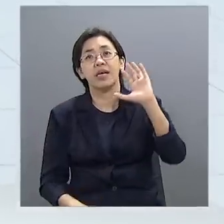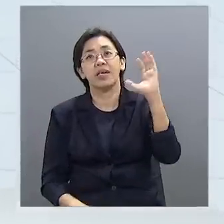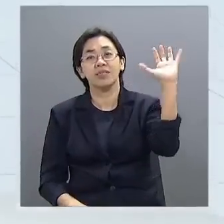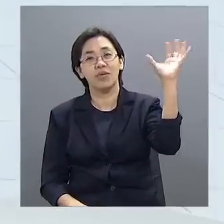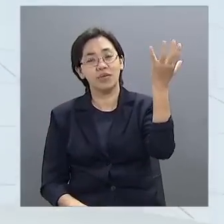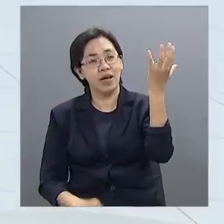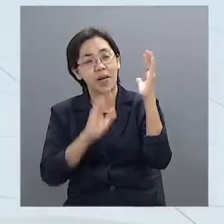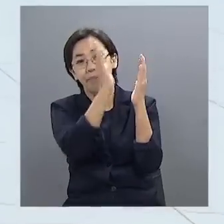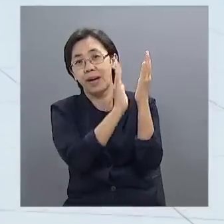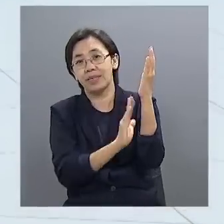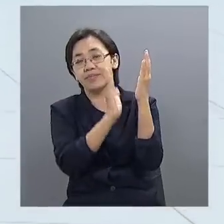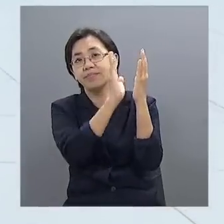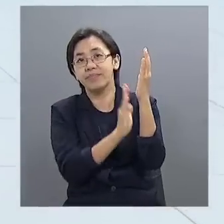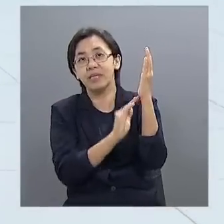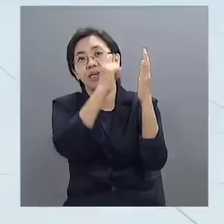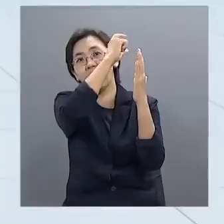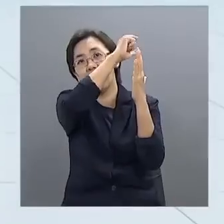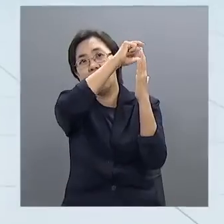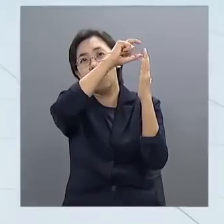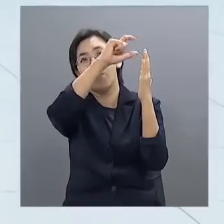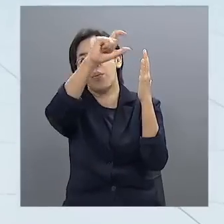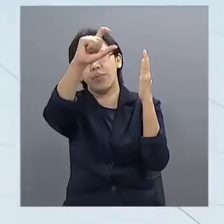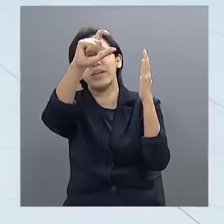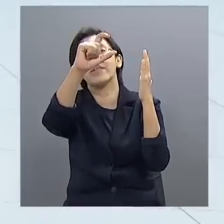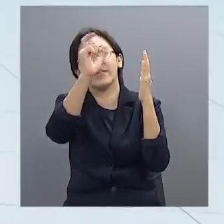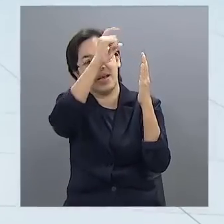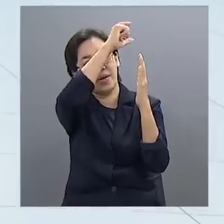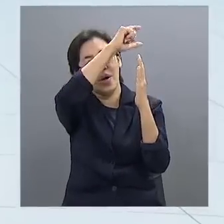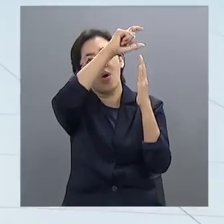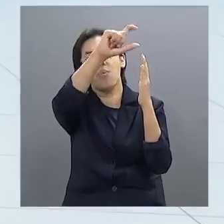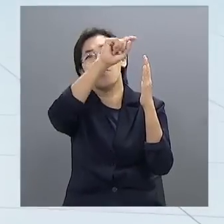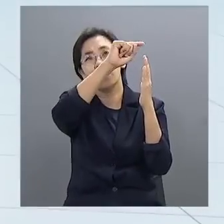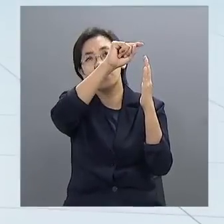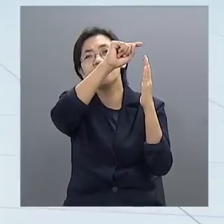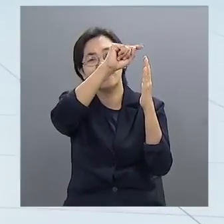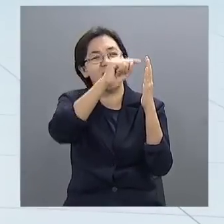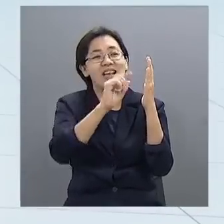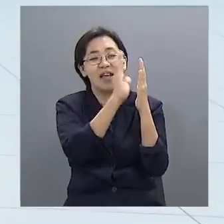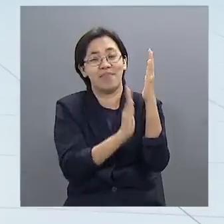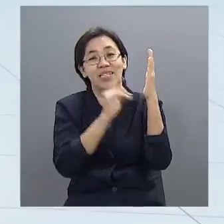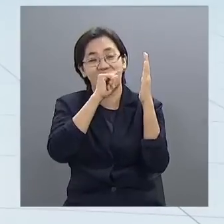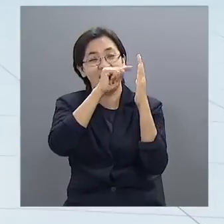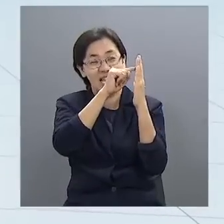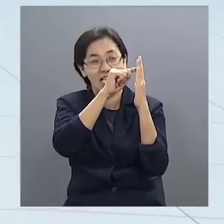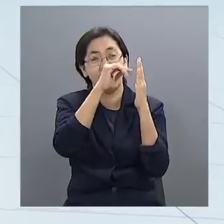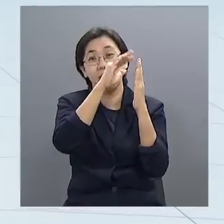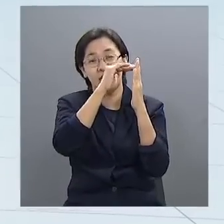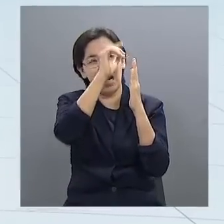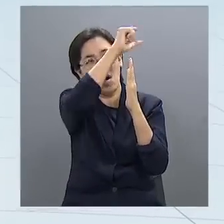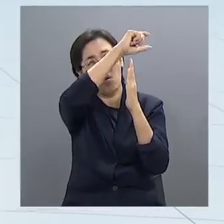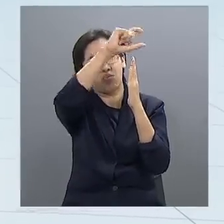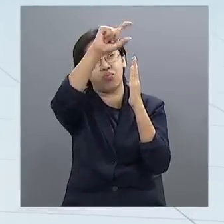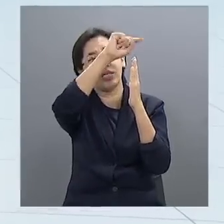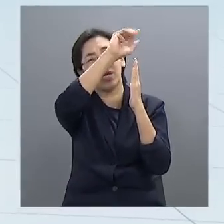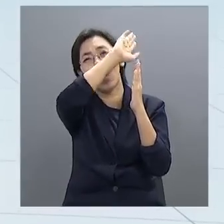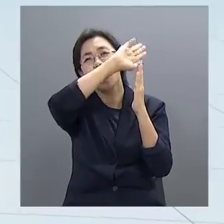ร่องมรสุมหรือว่าแนวของเมฆฝนที่พาดผ่านจะยังคงอยู่ห่างไกลออกไปจากบริเวณพื้นที่ประเทศไทยนะคะประกอบกับวันนี้กระแสลมมร